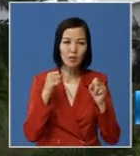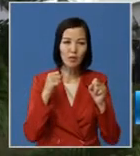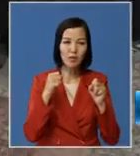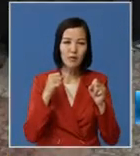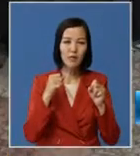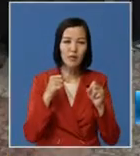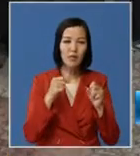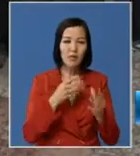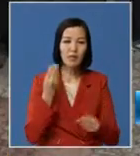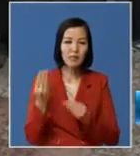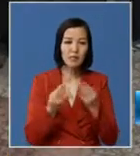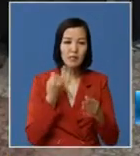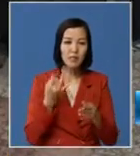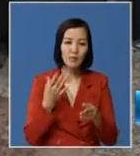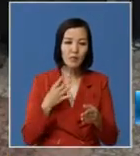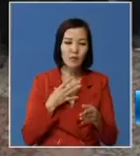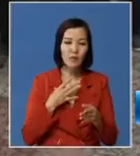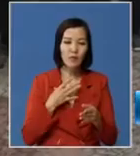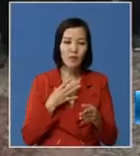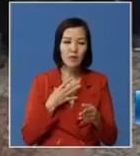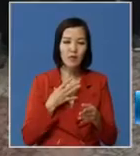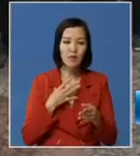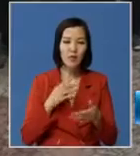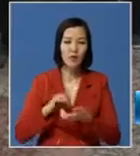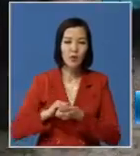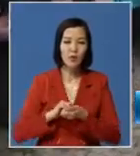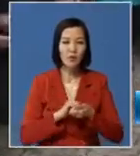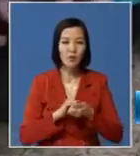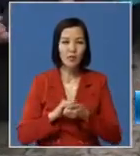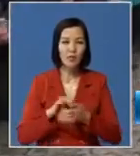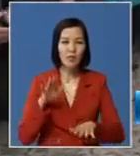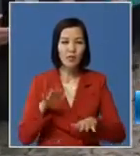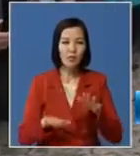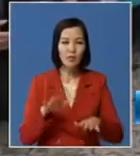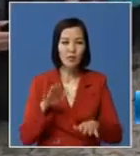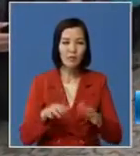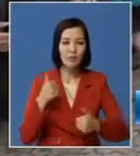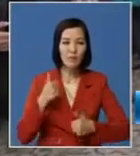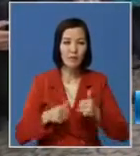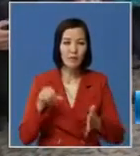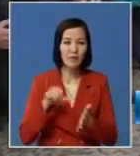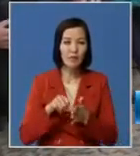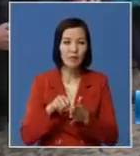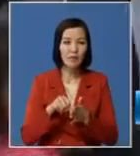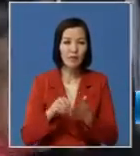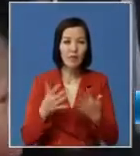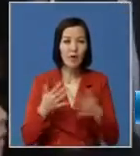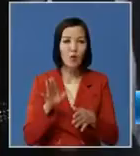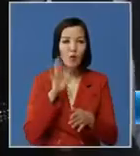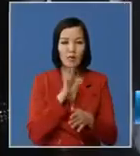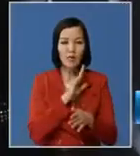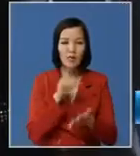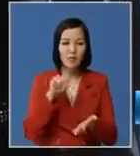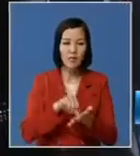жұрттың делебесін қоздырды. Ал палуандар боз кілемге шығып, әр салмақ дәрежесі бойынша белдесті. Бұл сыннан